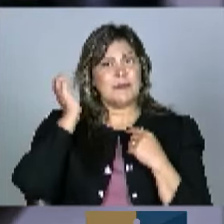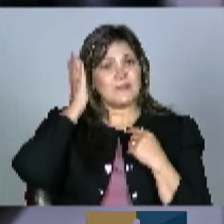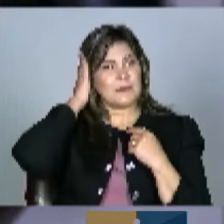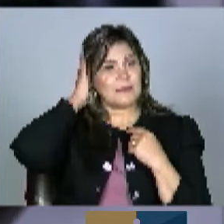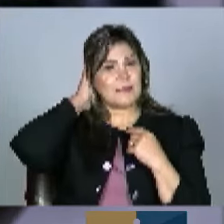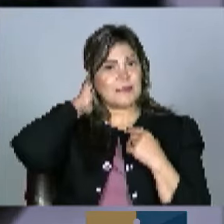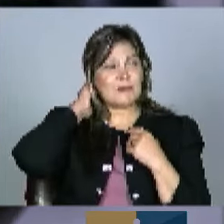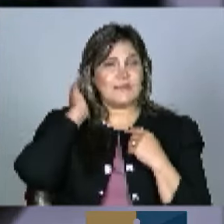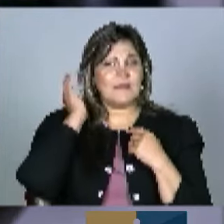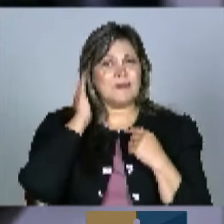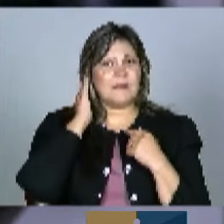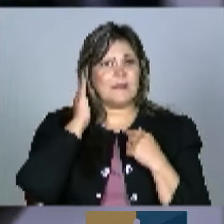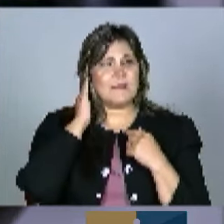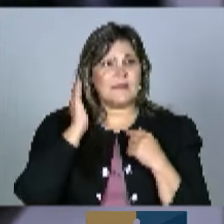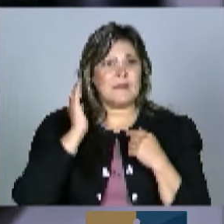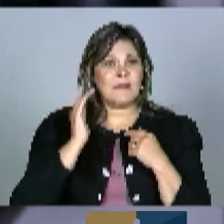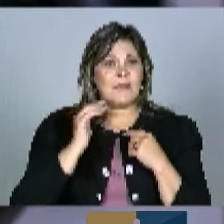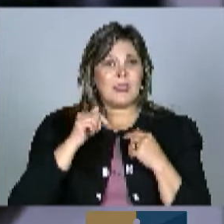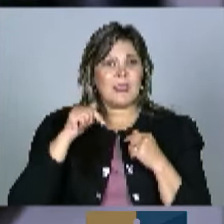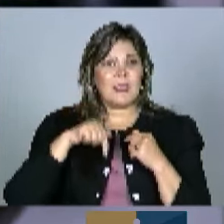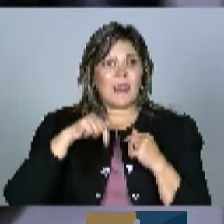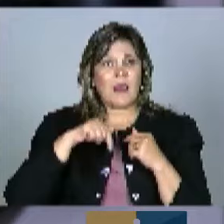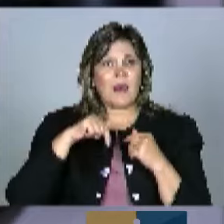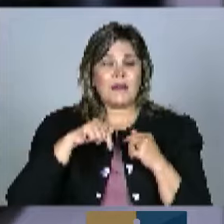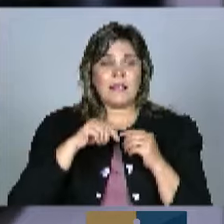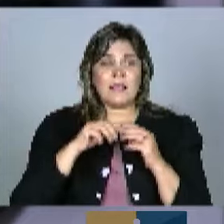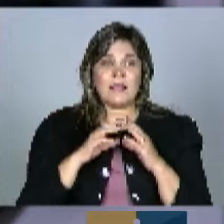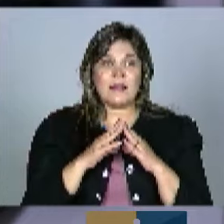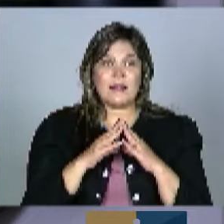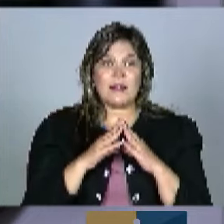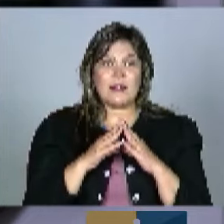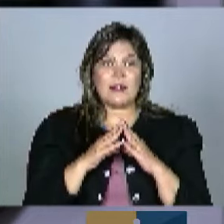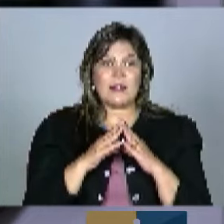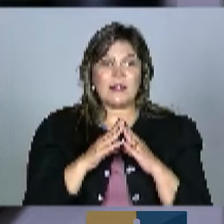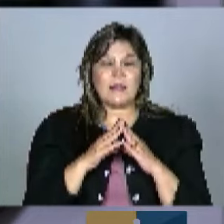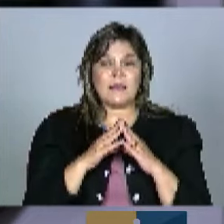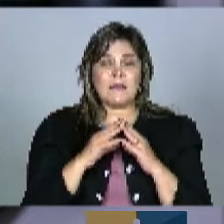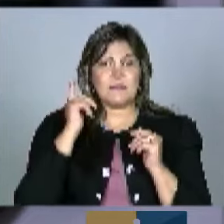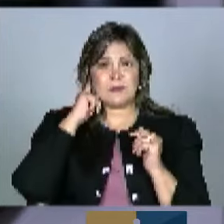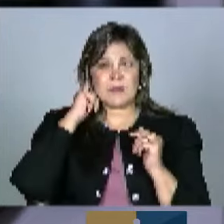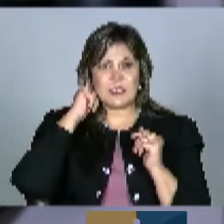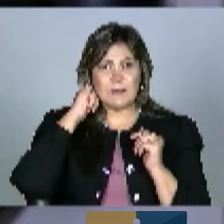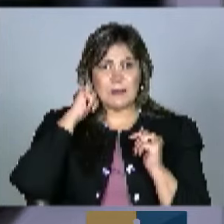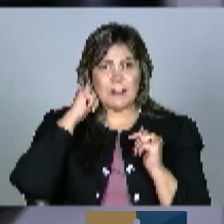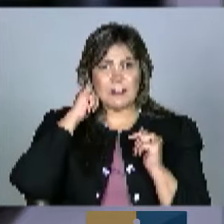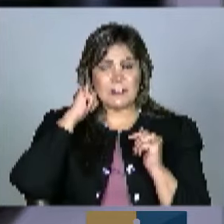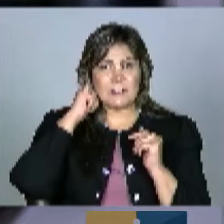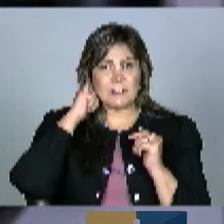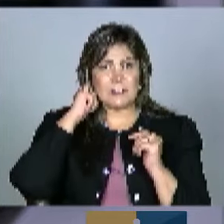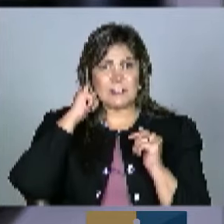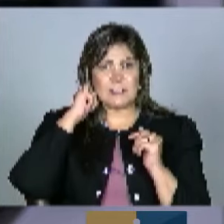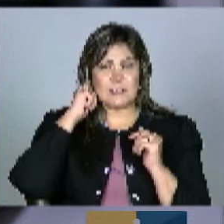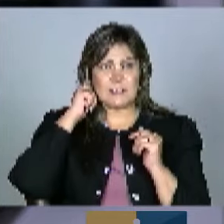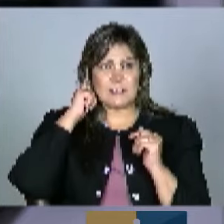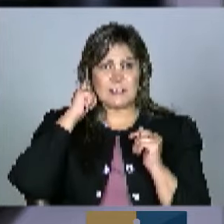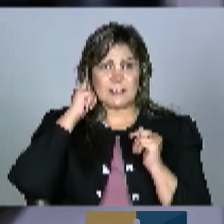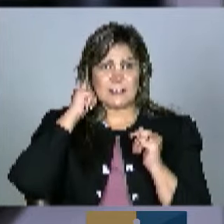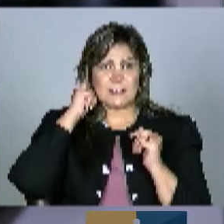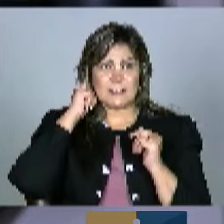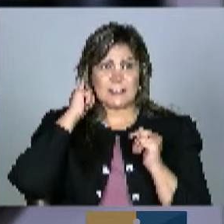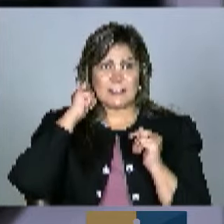النقب ولكن النهارده هنتكلم في القضاء المستعجل هنعرف ايه هو القضاء المستعجل امتى الشخص يلجا للقضاء المستعجل